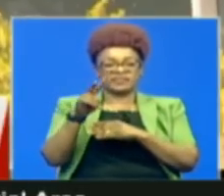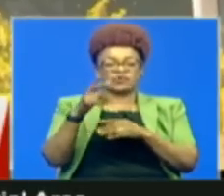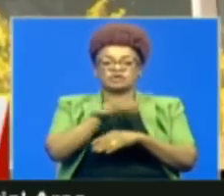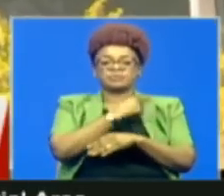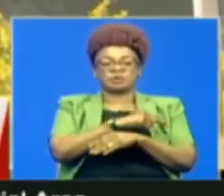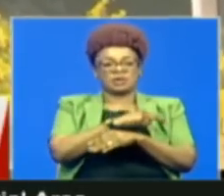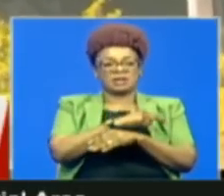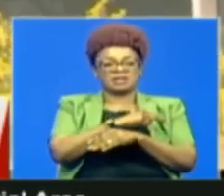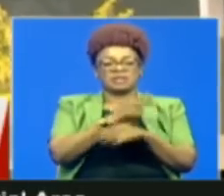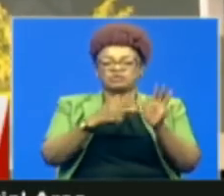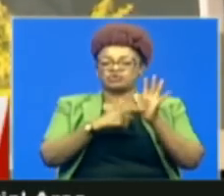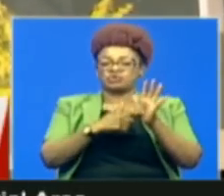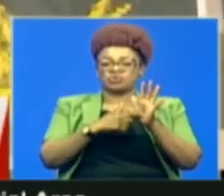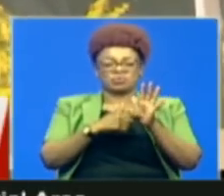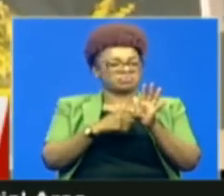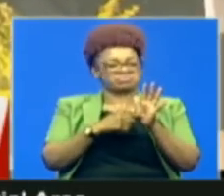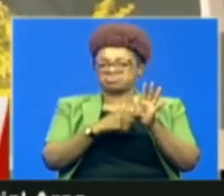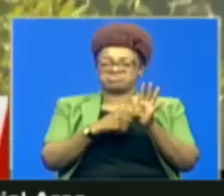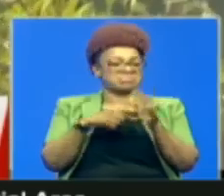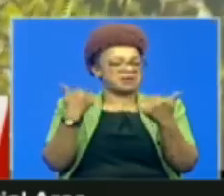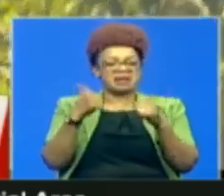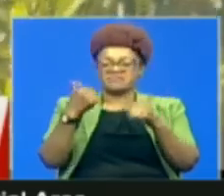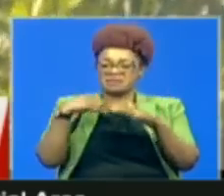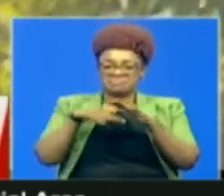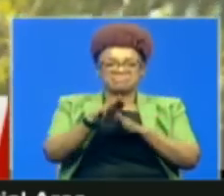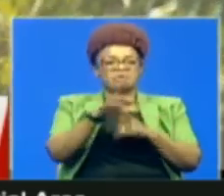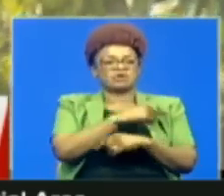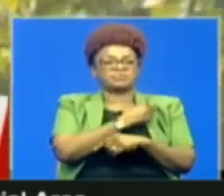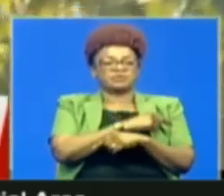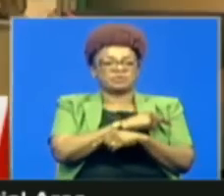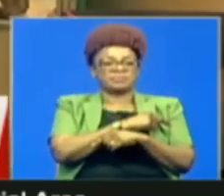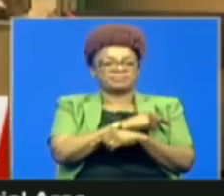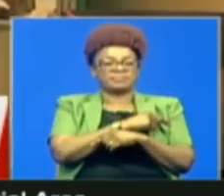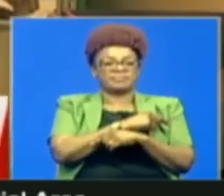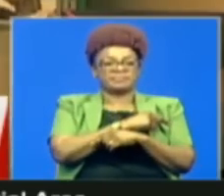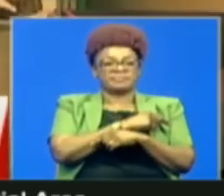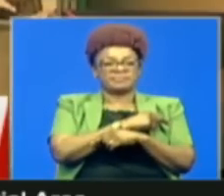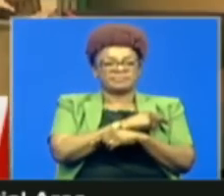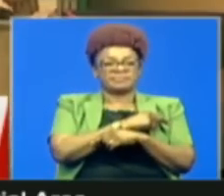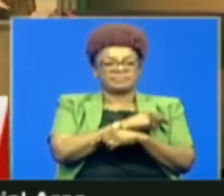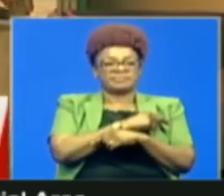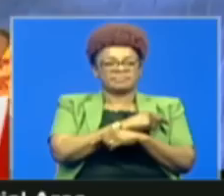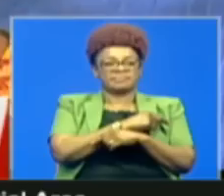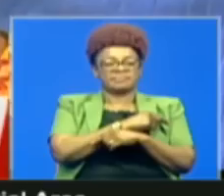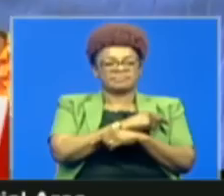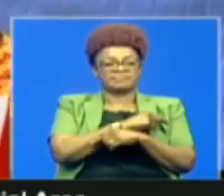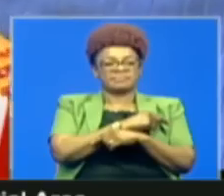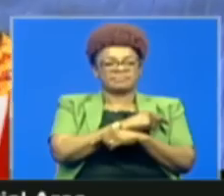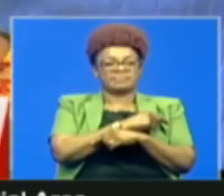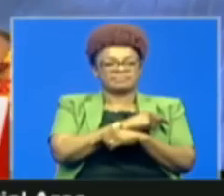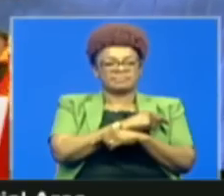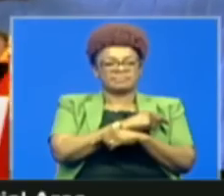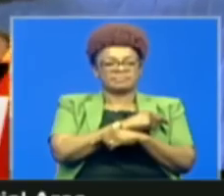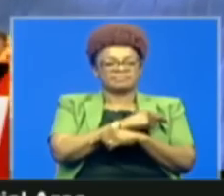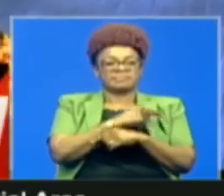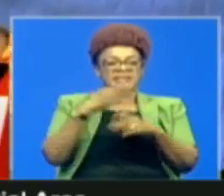hiyo, inaonyesha kuwa marehemu hakufikishwa pale. Iliingia 433, haikustop. Iliingia,